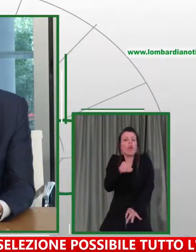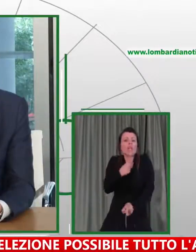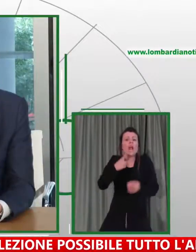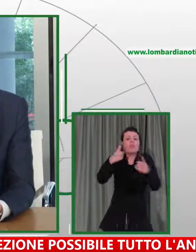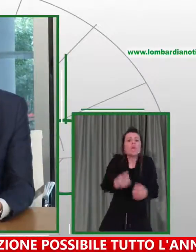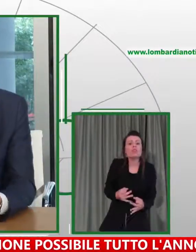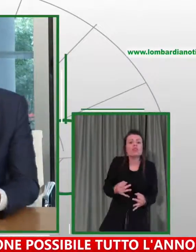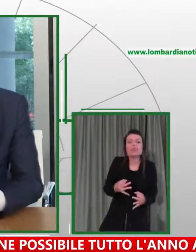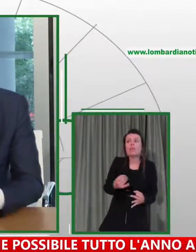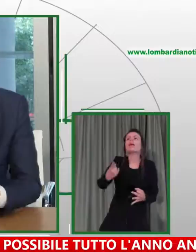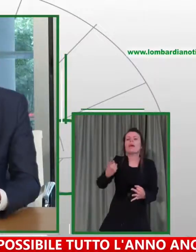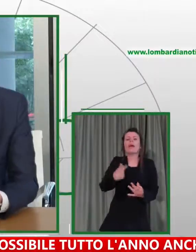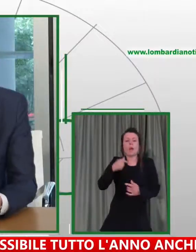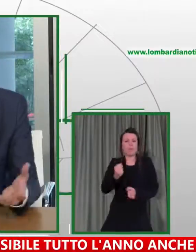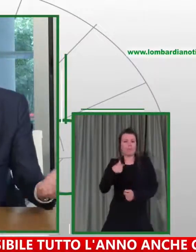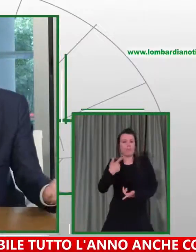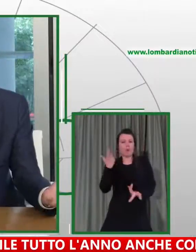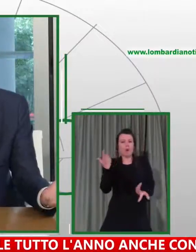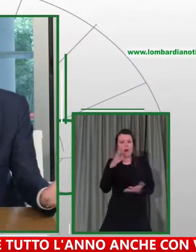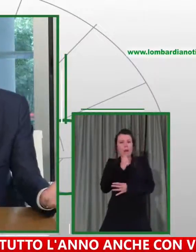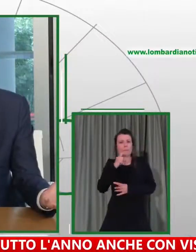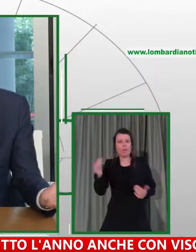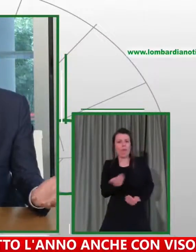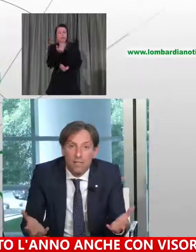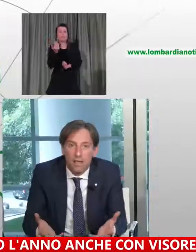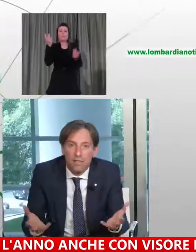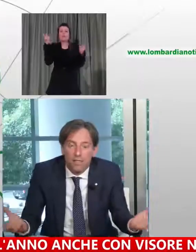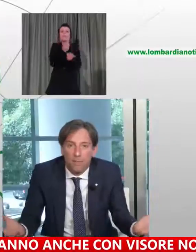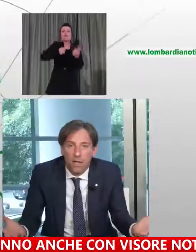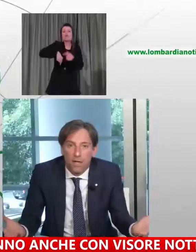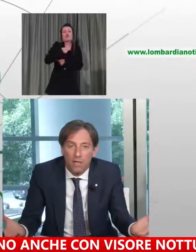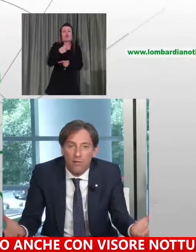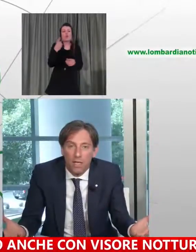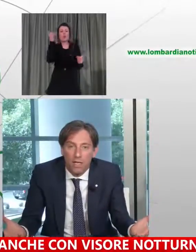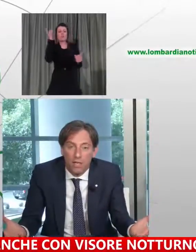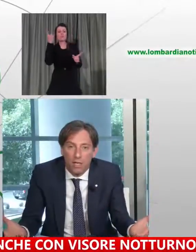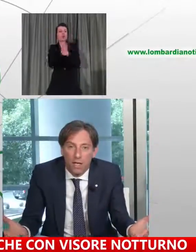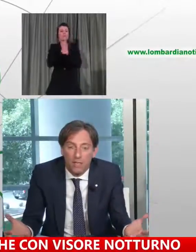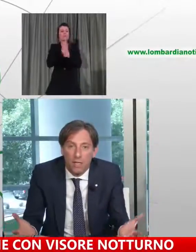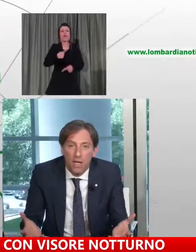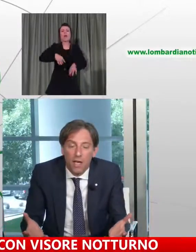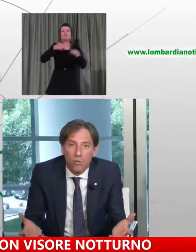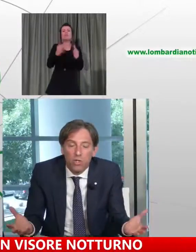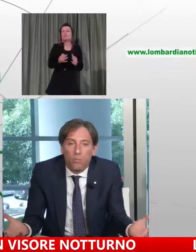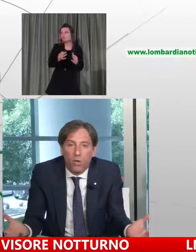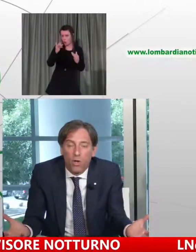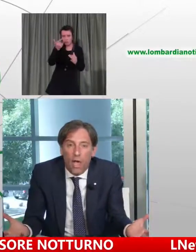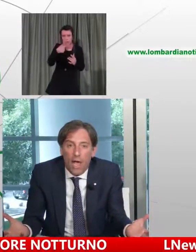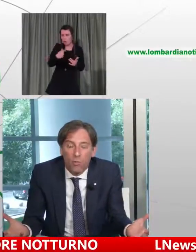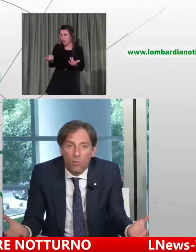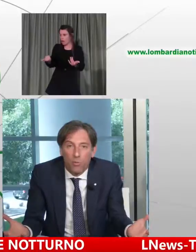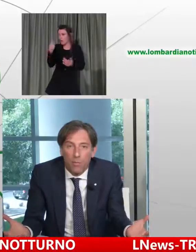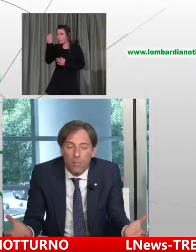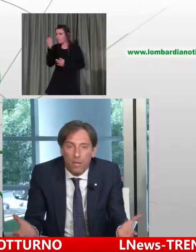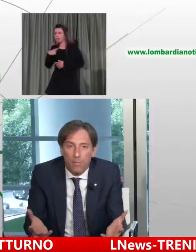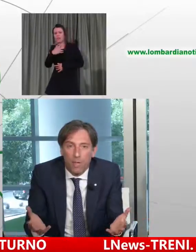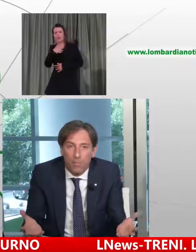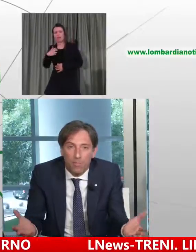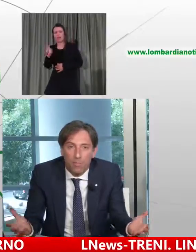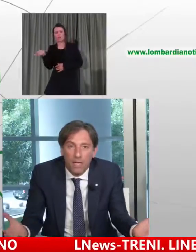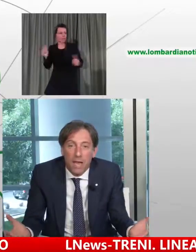prendere delle decisioni con pareri scientifici diversi, senza sapere, avere delle certezze, e questo per noi è un